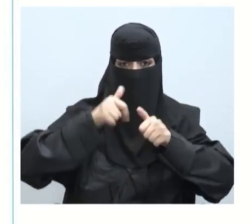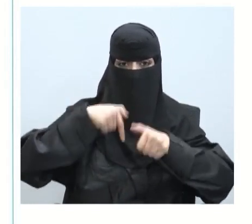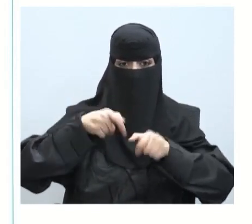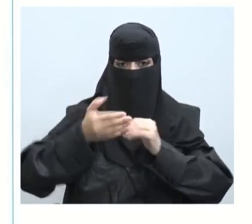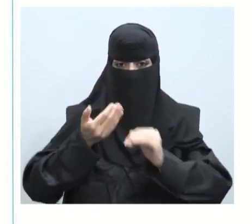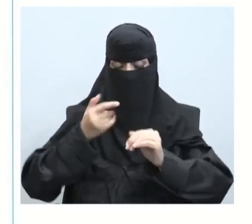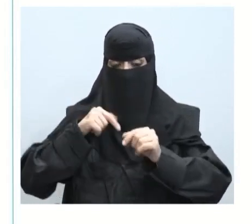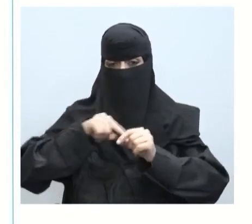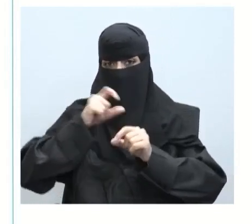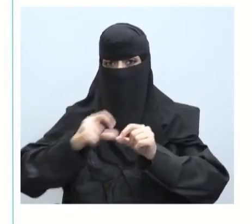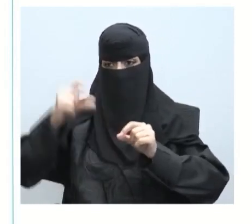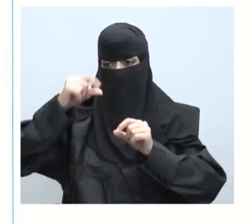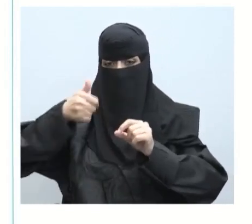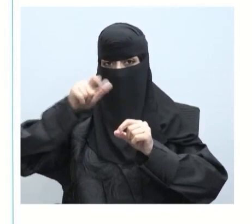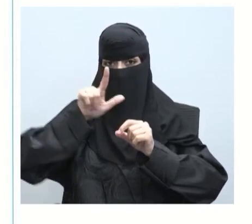بريست للدالة